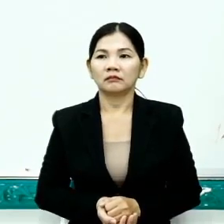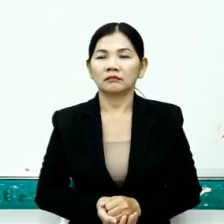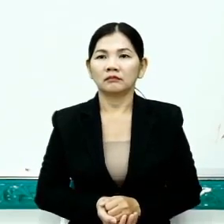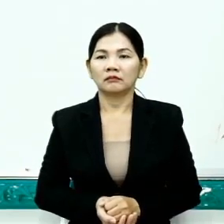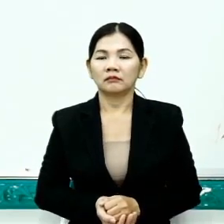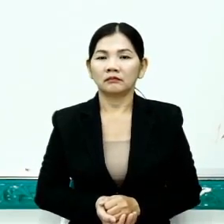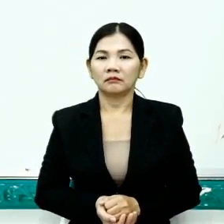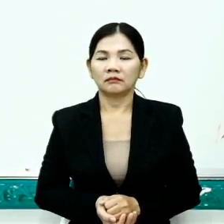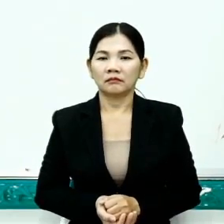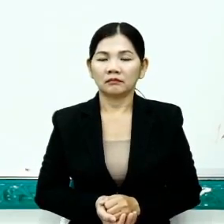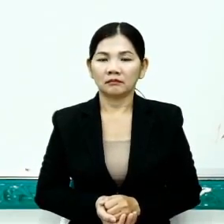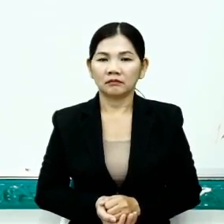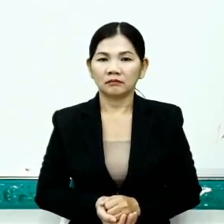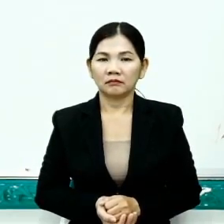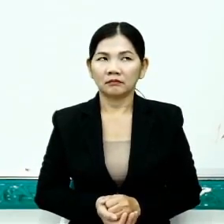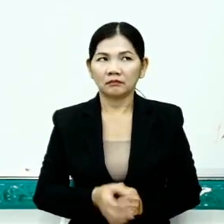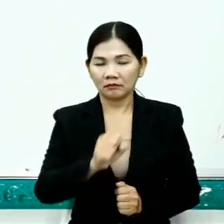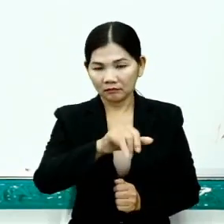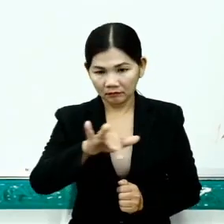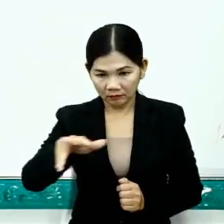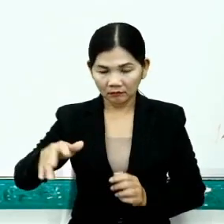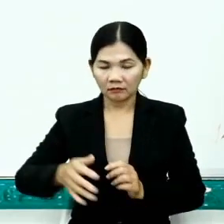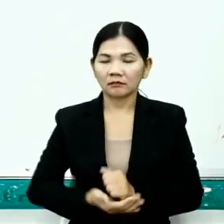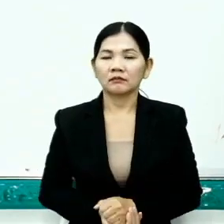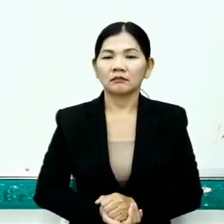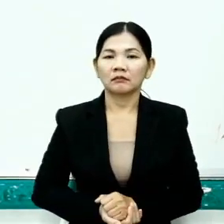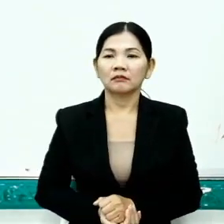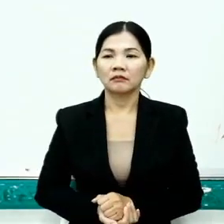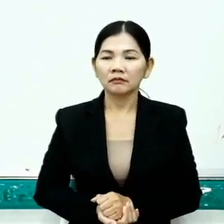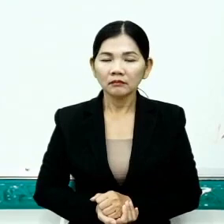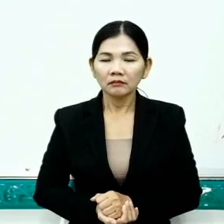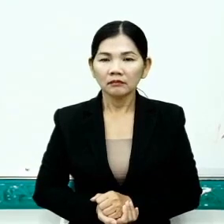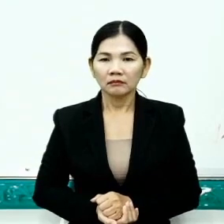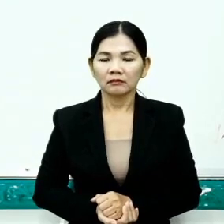ចាតៅតៅមានអក្សរអ្វីខ្លះកូនគិតមើលកូន